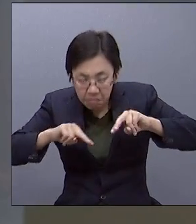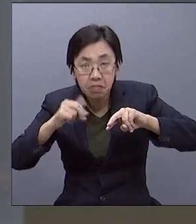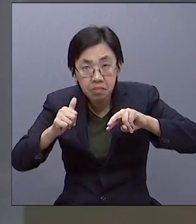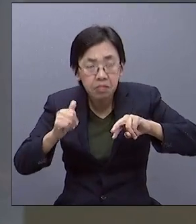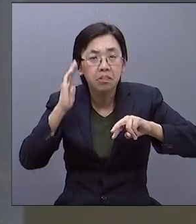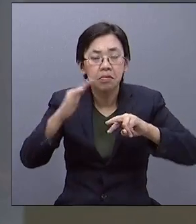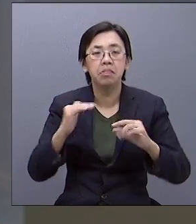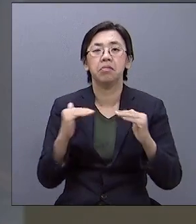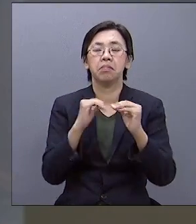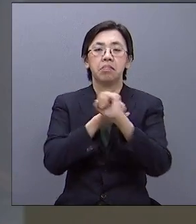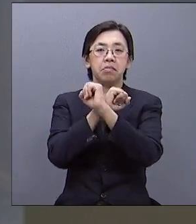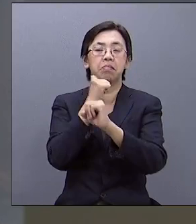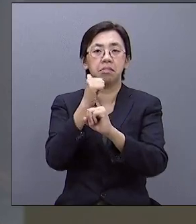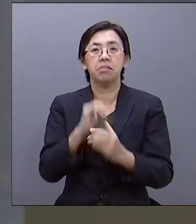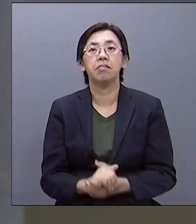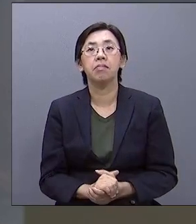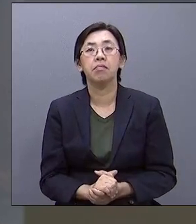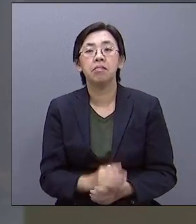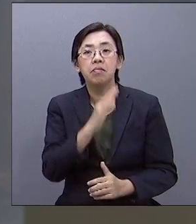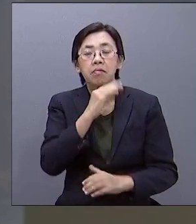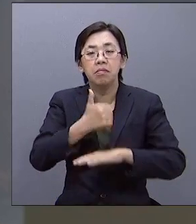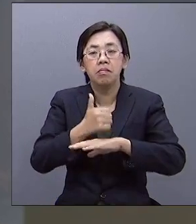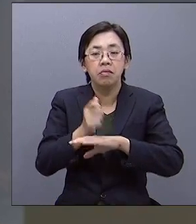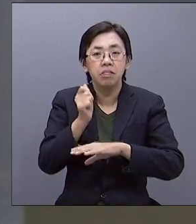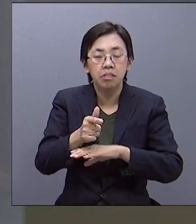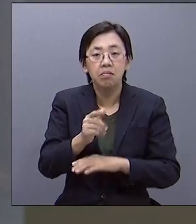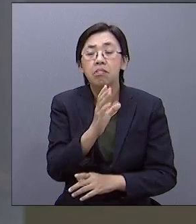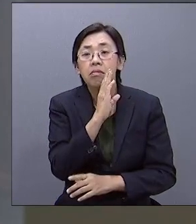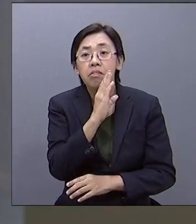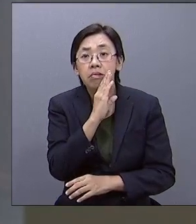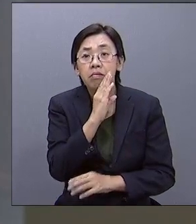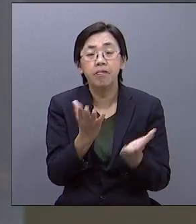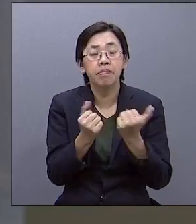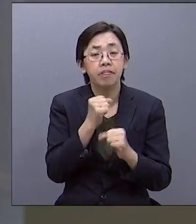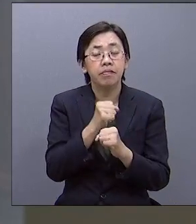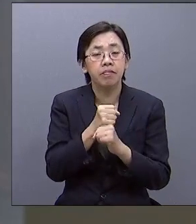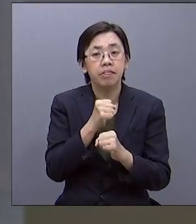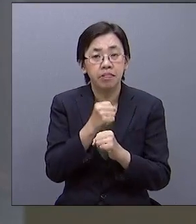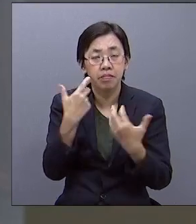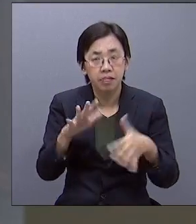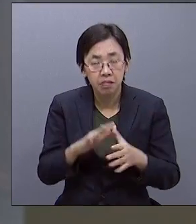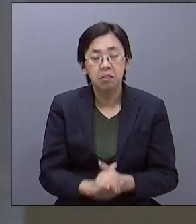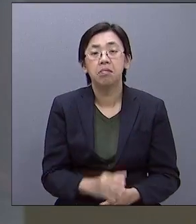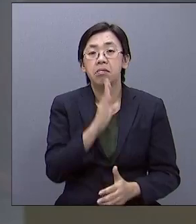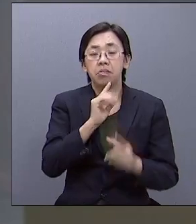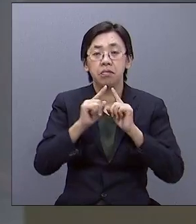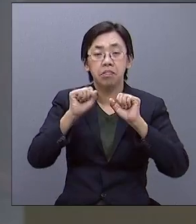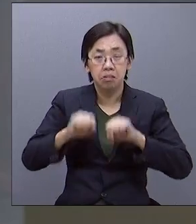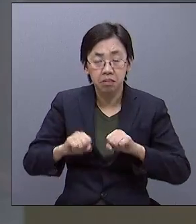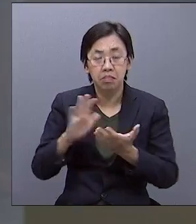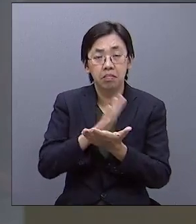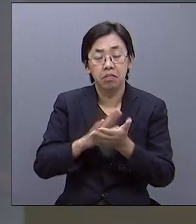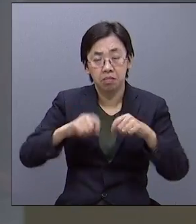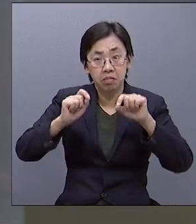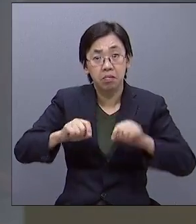าสิทธิ์เรานะนะคะขณะที่ทางนายจ้างเองนะคะถ้าเกิดว่าคุณรับเขาเข้าทำงานแล้วตกลงเซ็นเอกสารเรียบร้